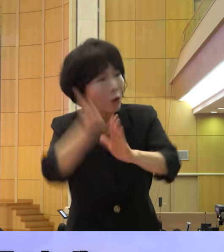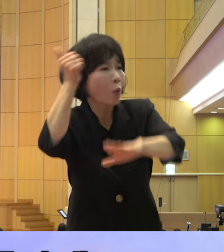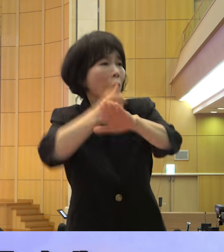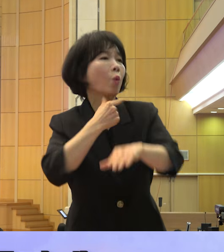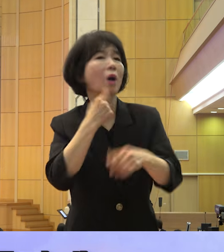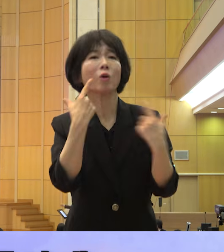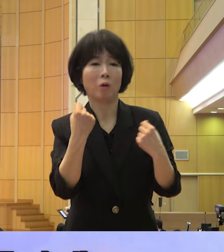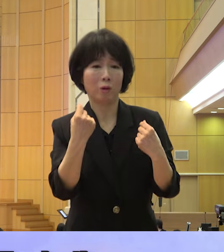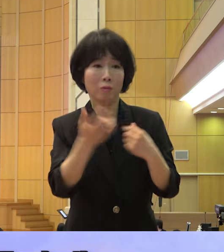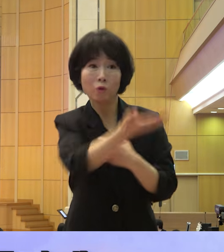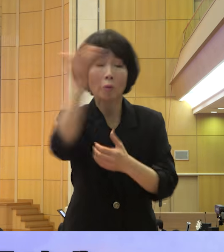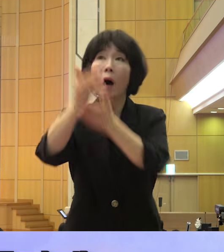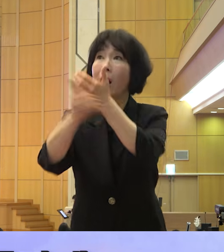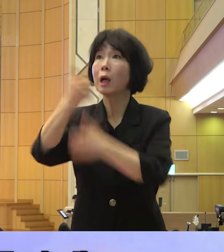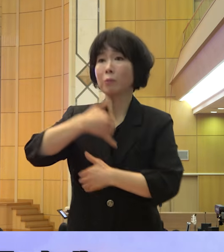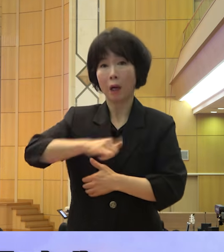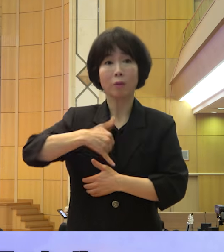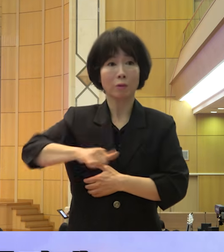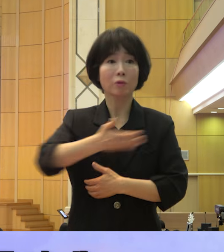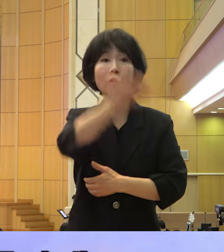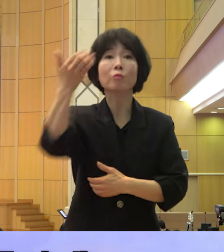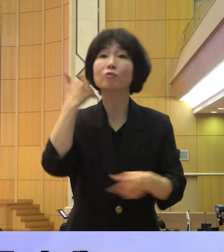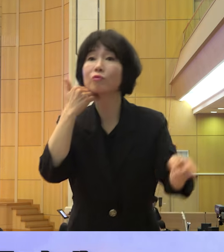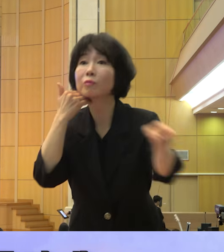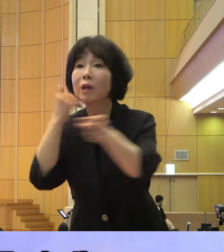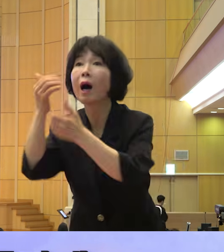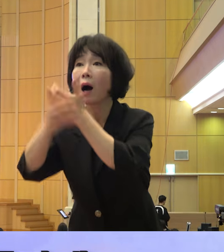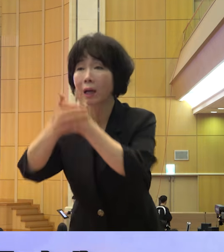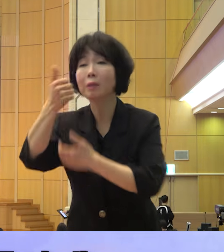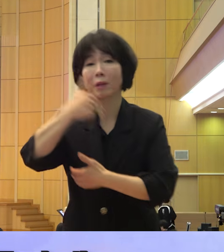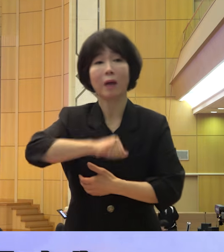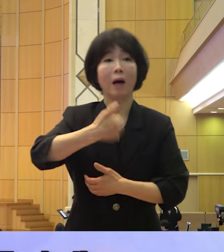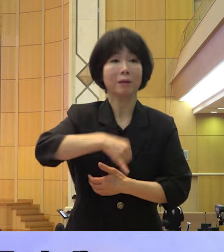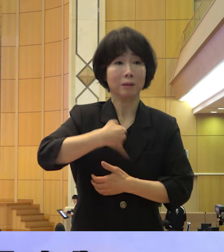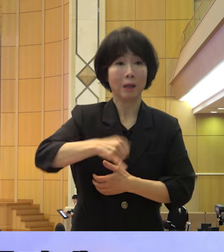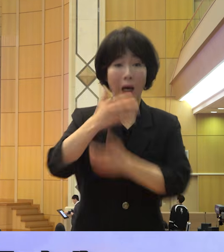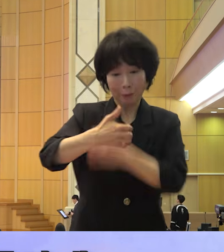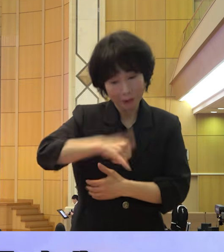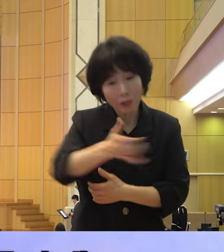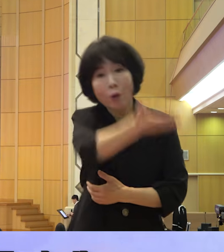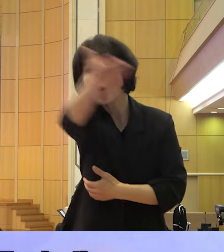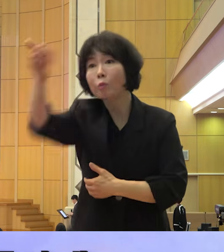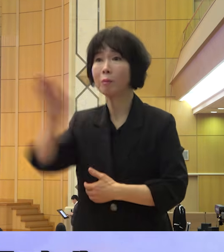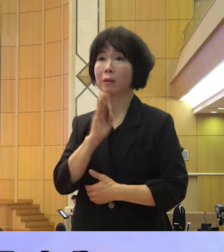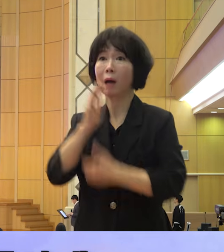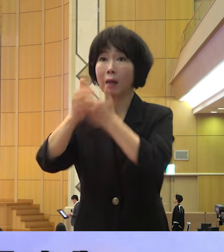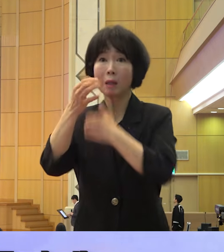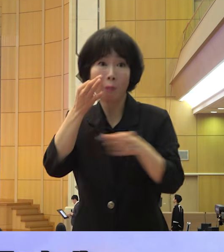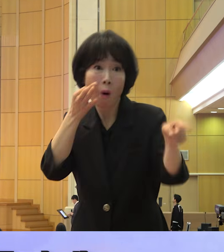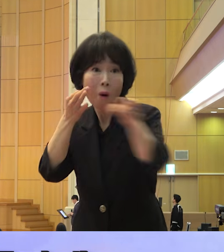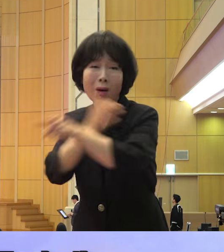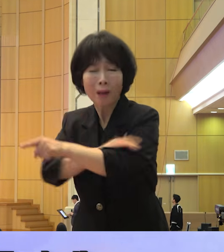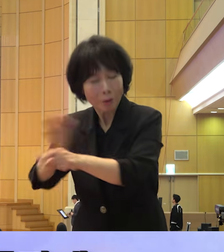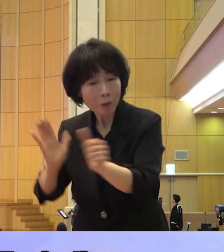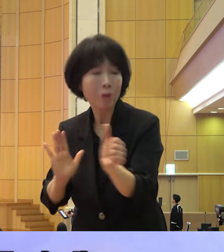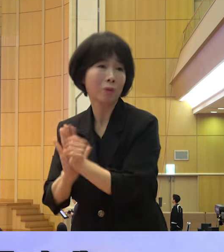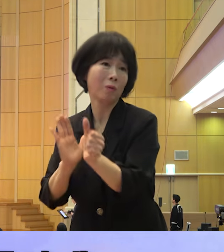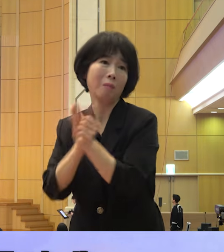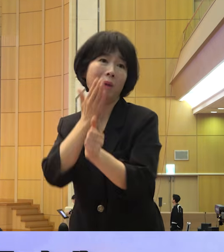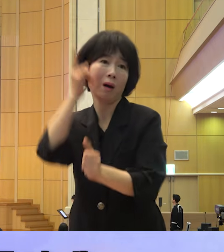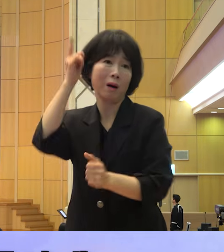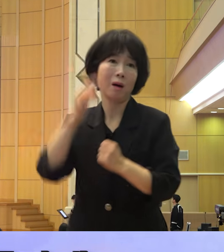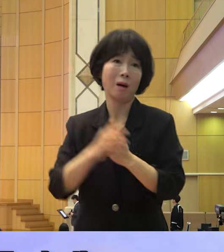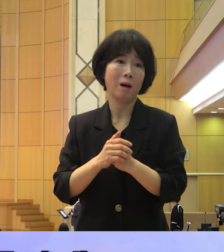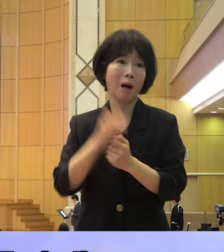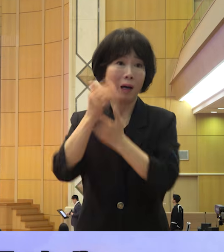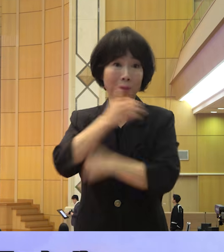됐는데 세상의 부모도 자식이 잘 되길 바라는 것이 진정한 마음인데